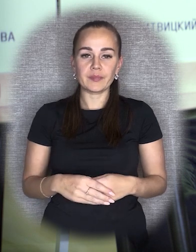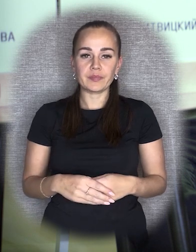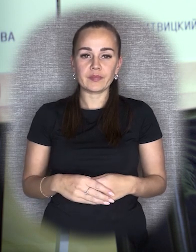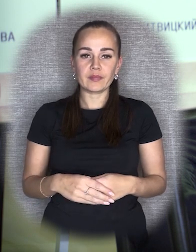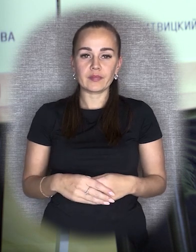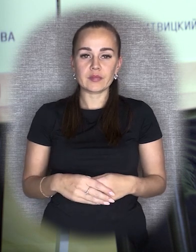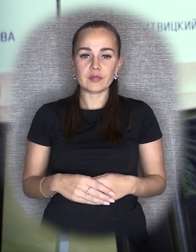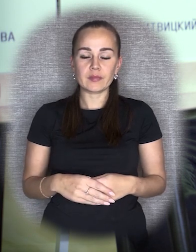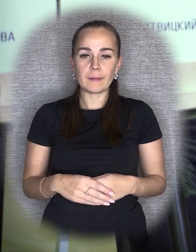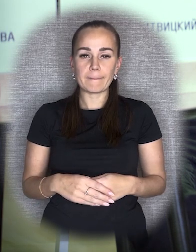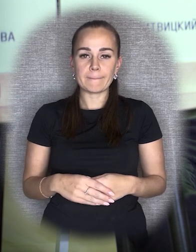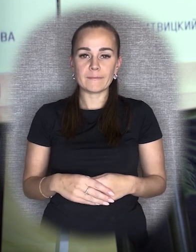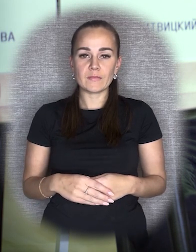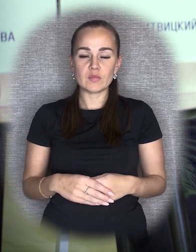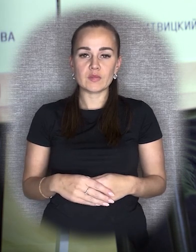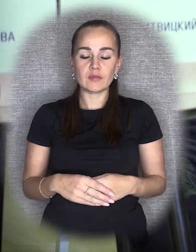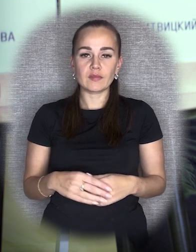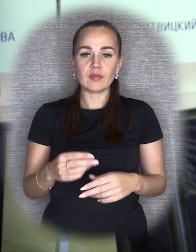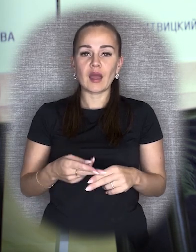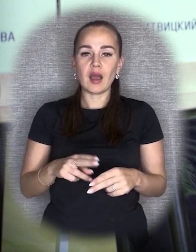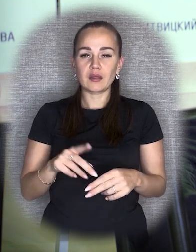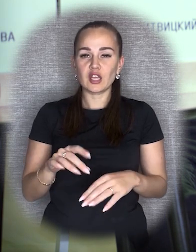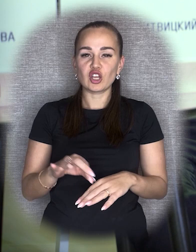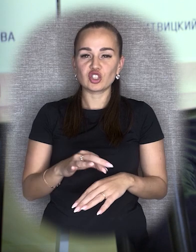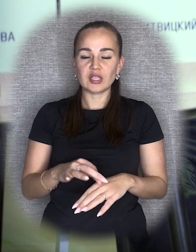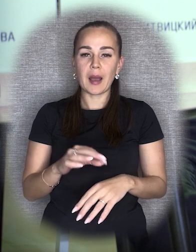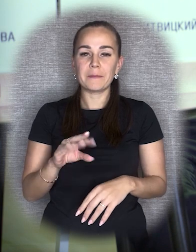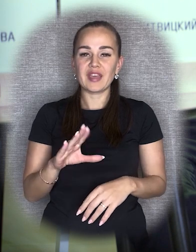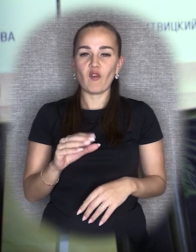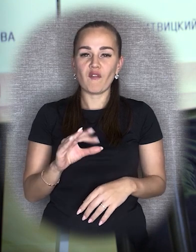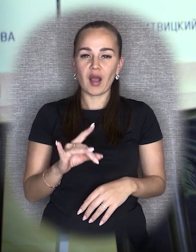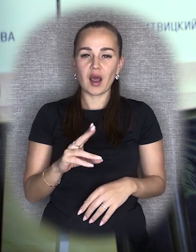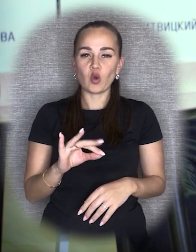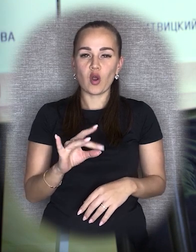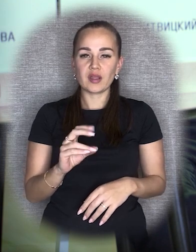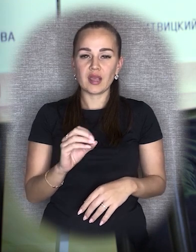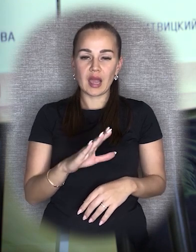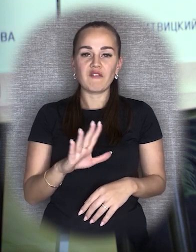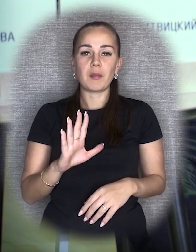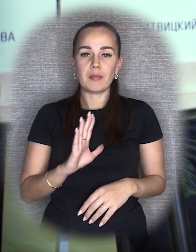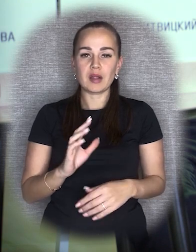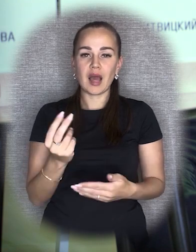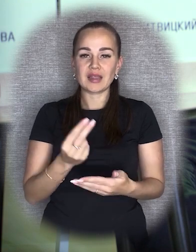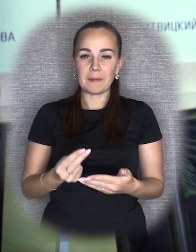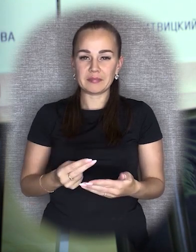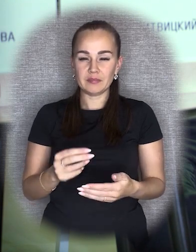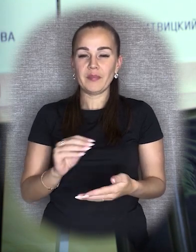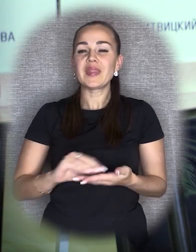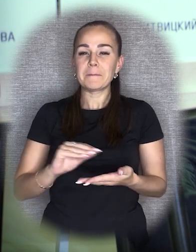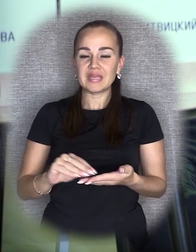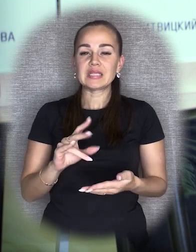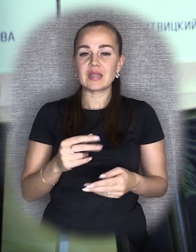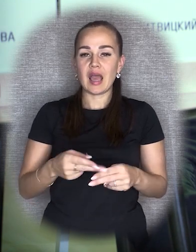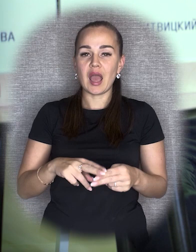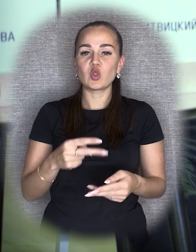не Тенишева, это на самом деле жена пивовара Корнеева, и тоже была написана на эту тему статья. Вот